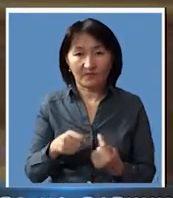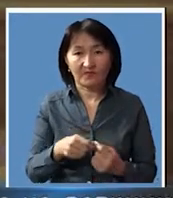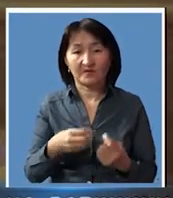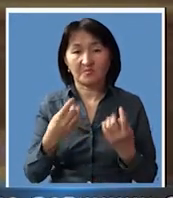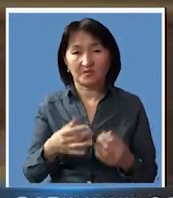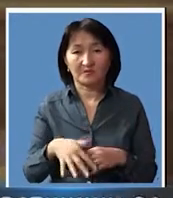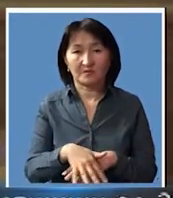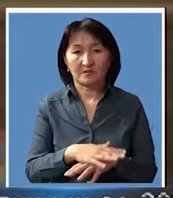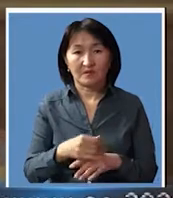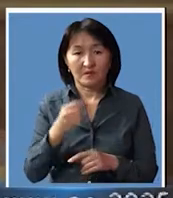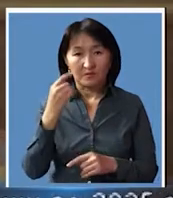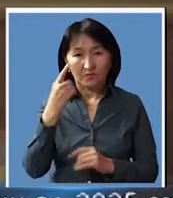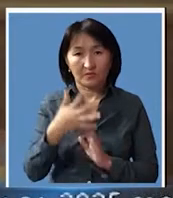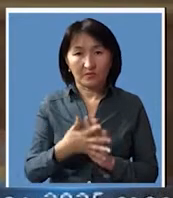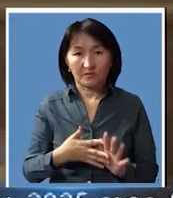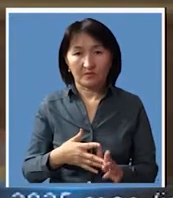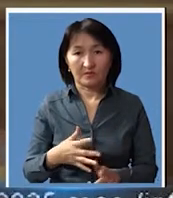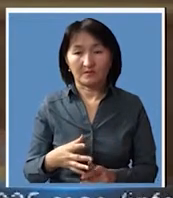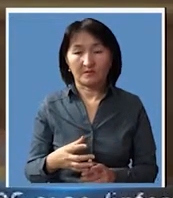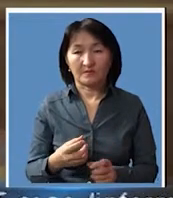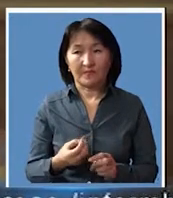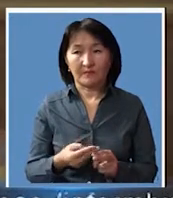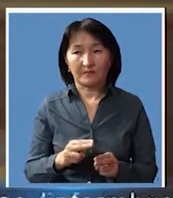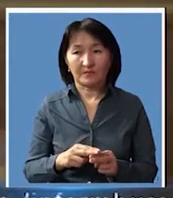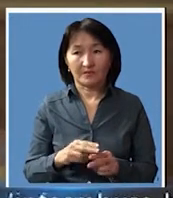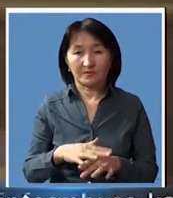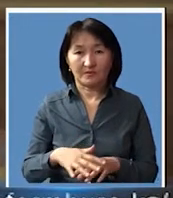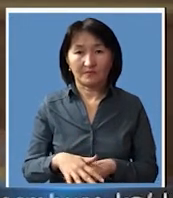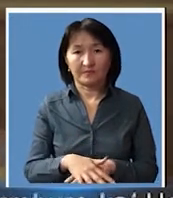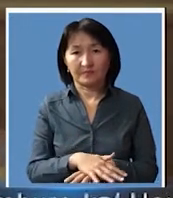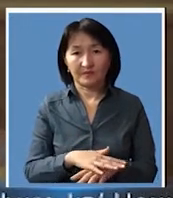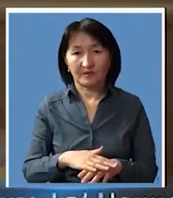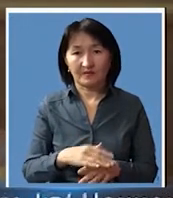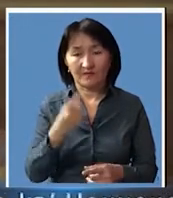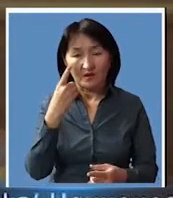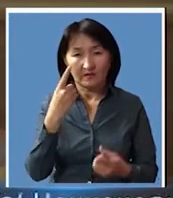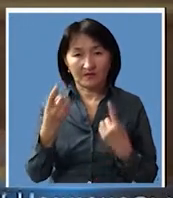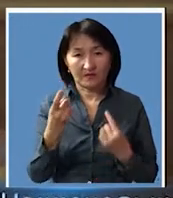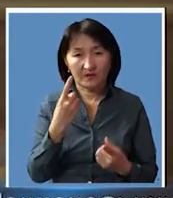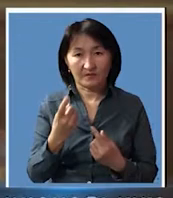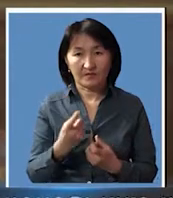В настоящее время средства массовой